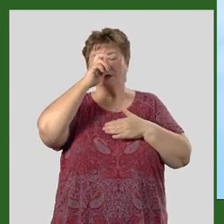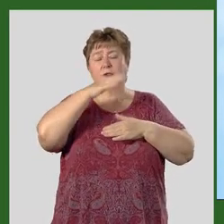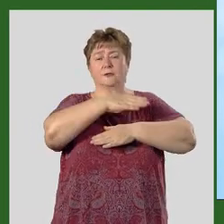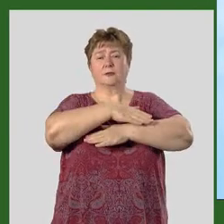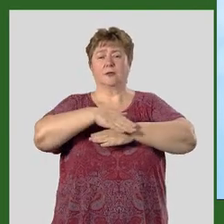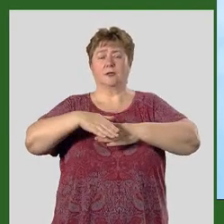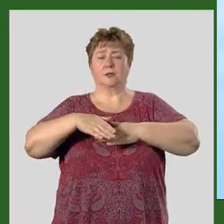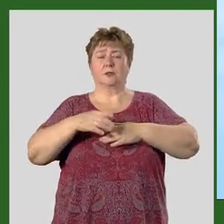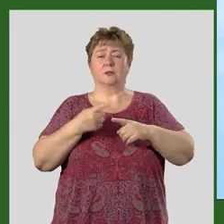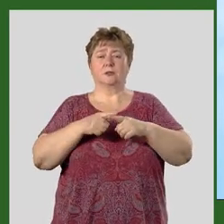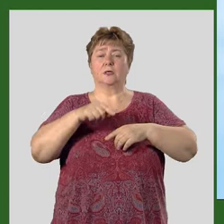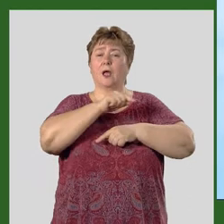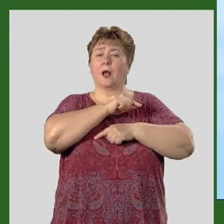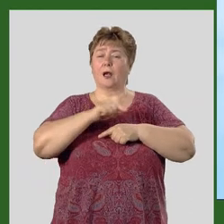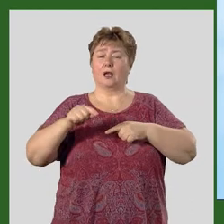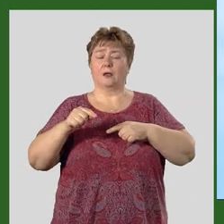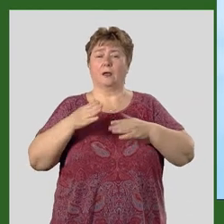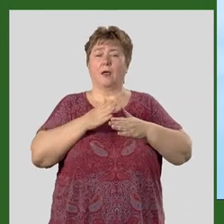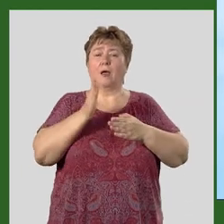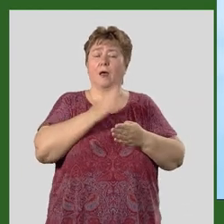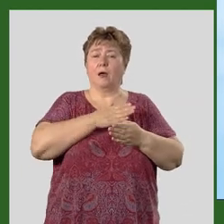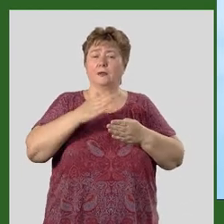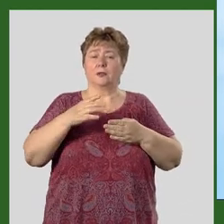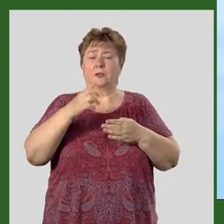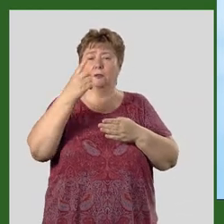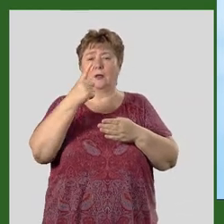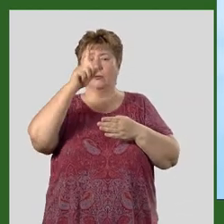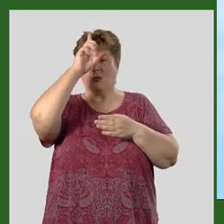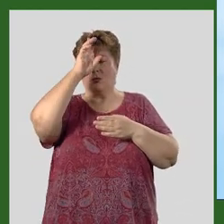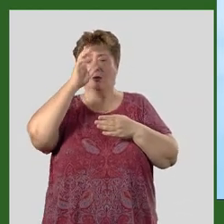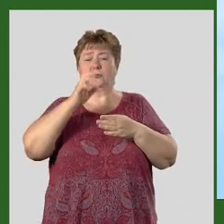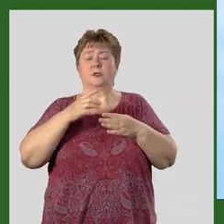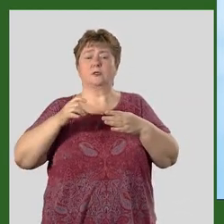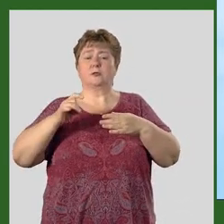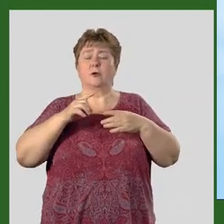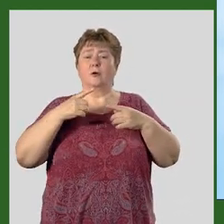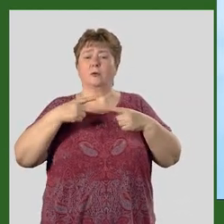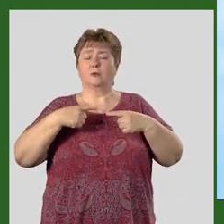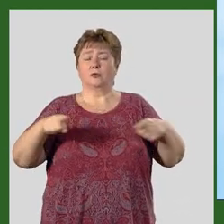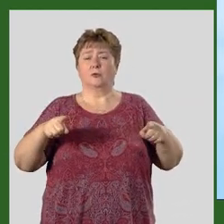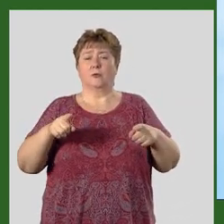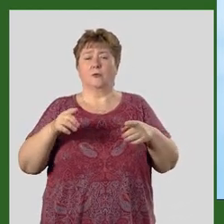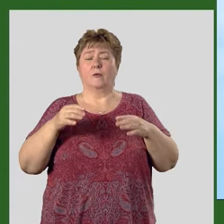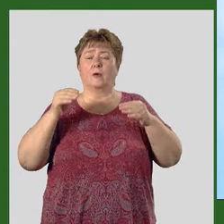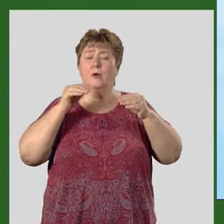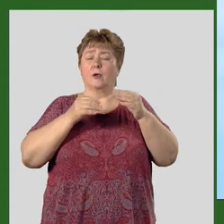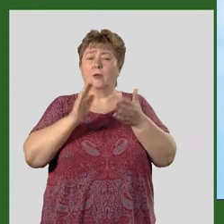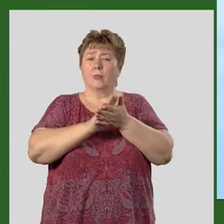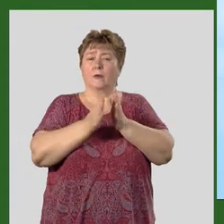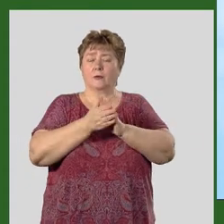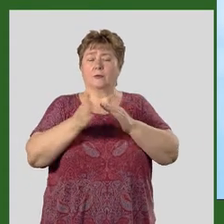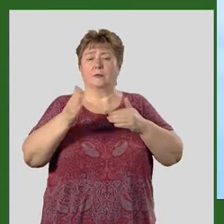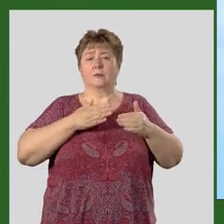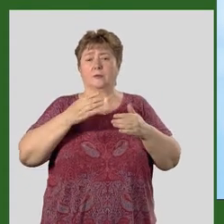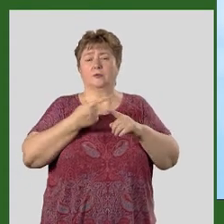Государственная граница – это линия, которая отделяет одно государство от другого и устанавливается по соглашению